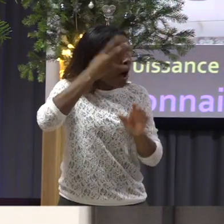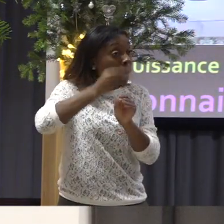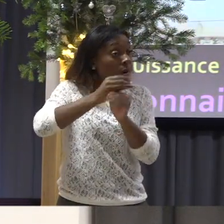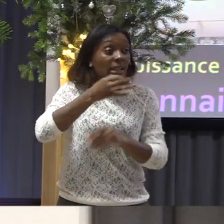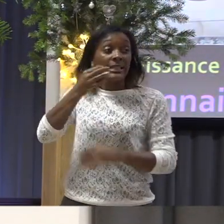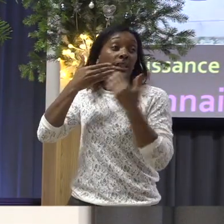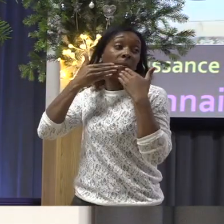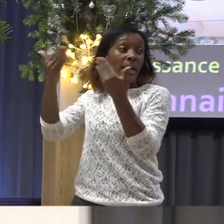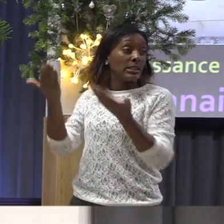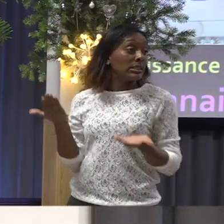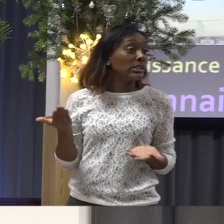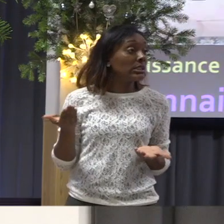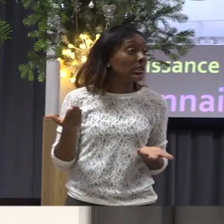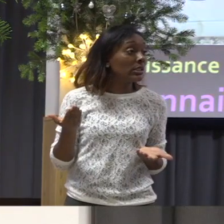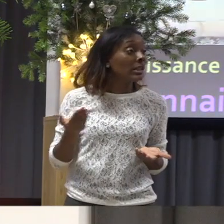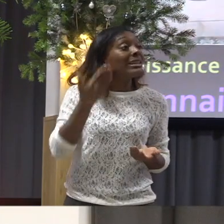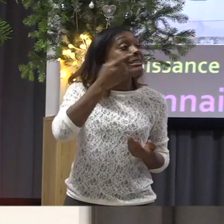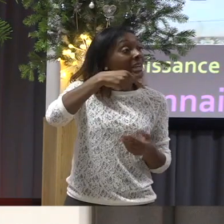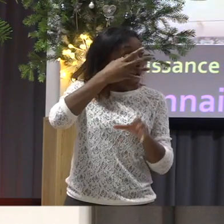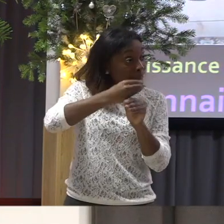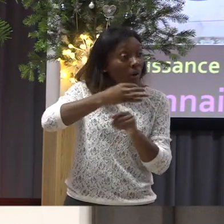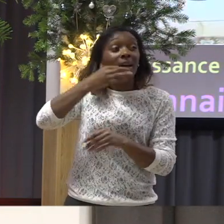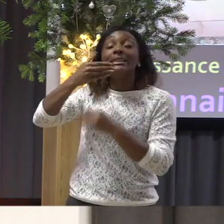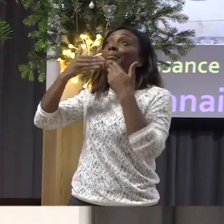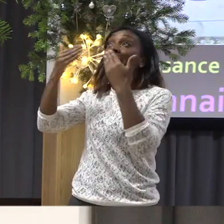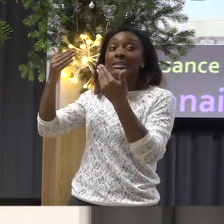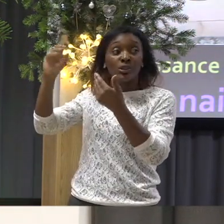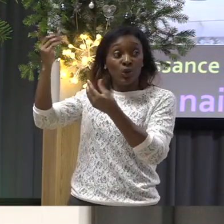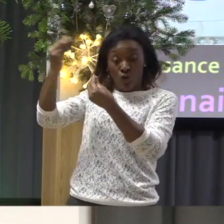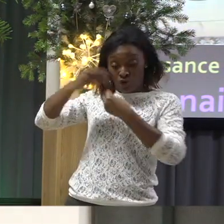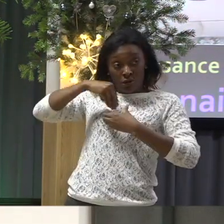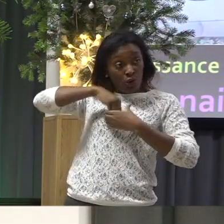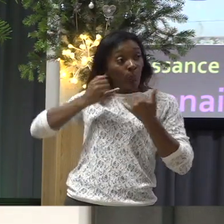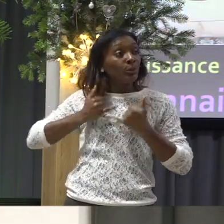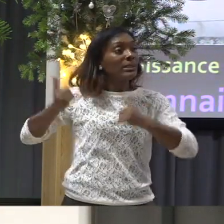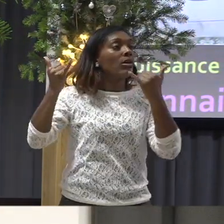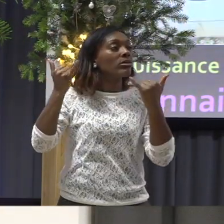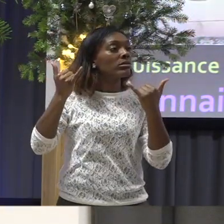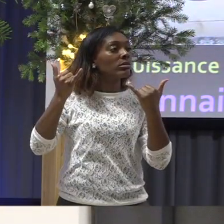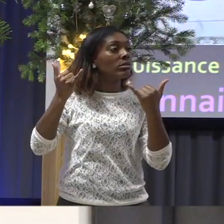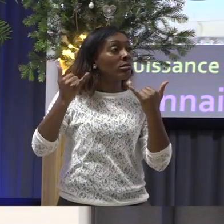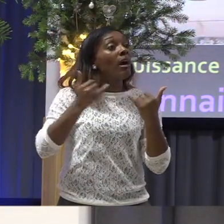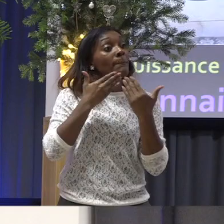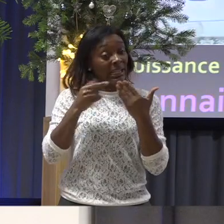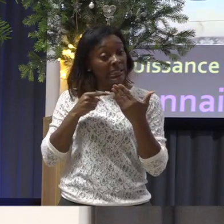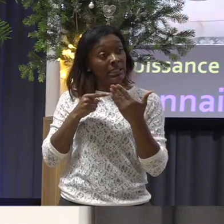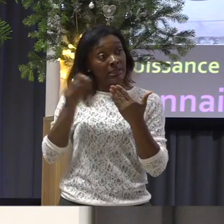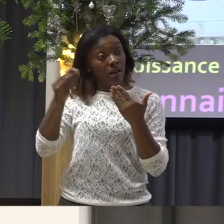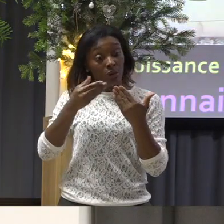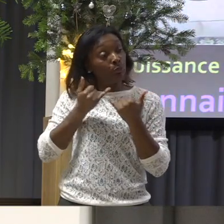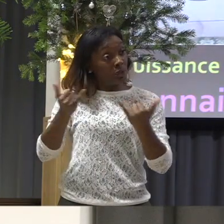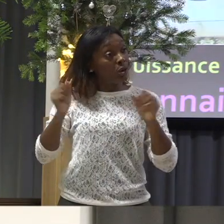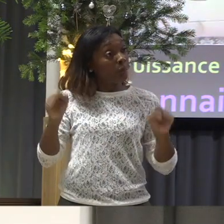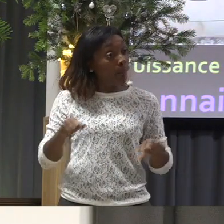Dieu développe, Dieu dévoile sa puissance. La puissance de la reconnaissance. La reconnaissance est